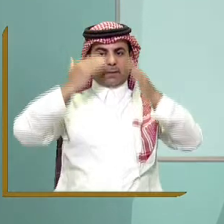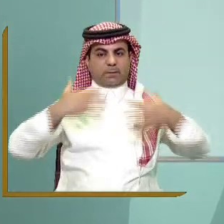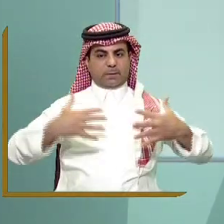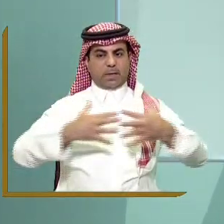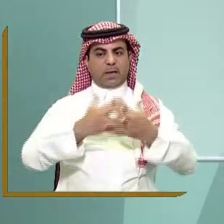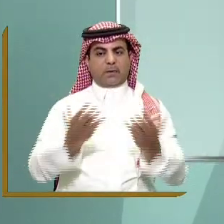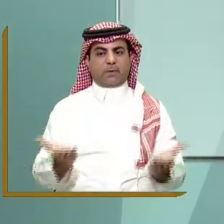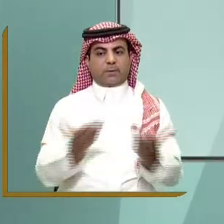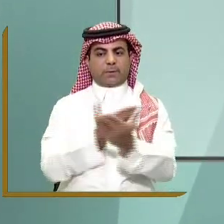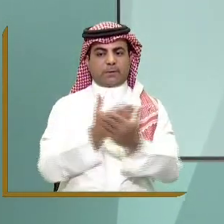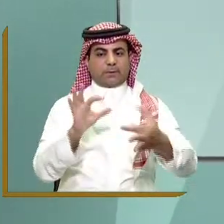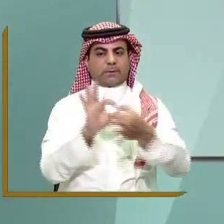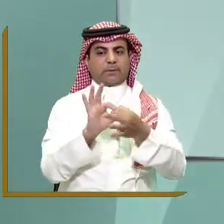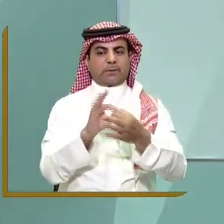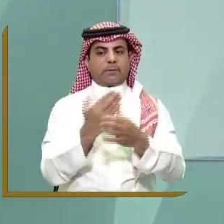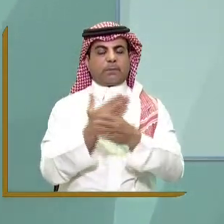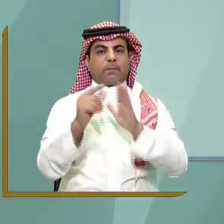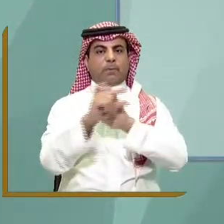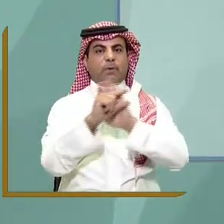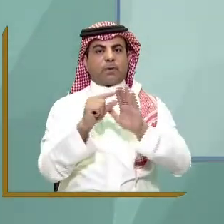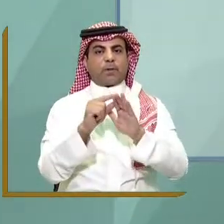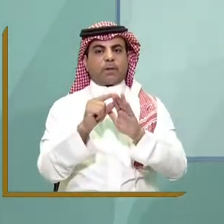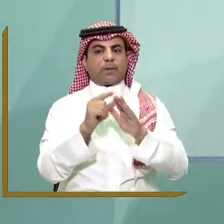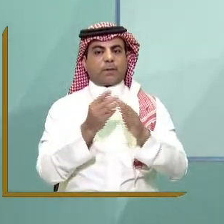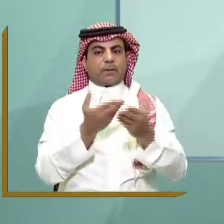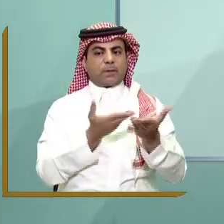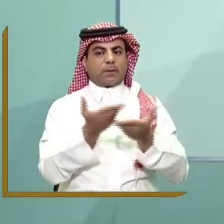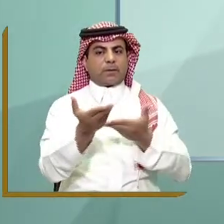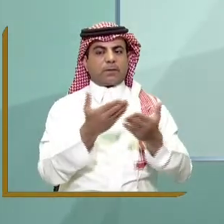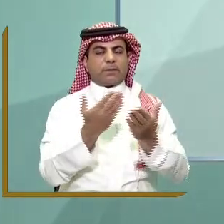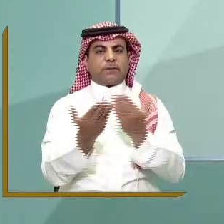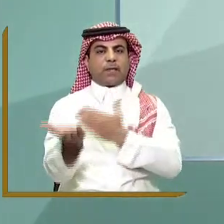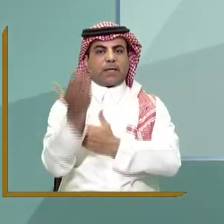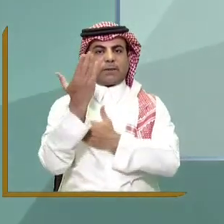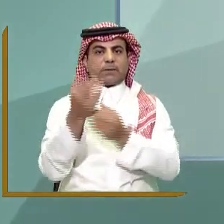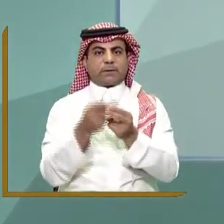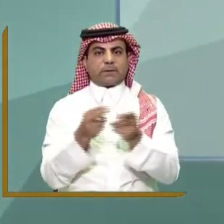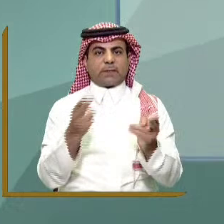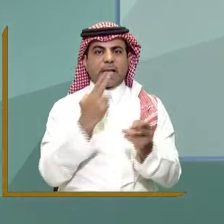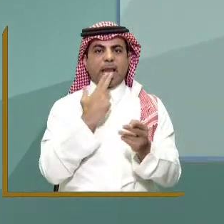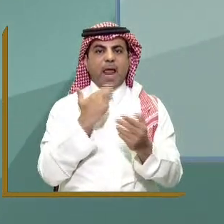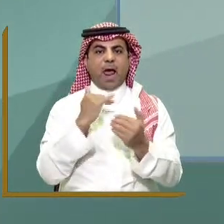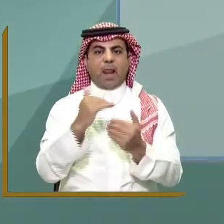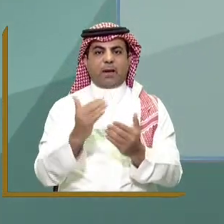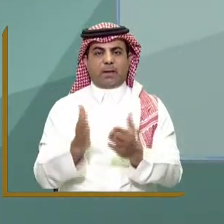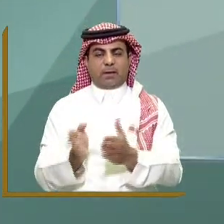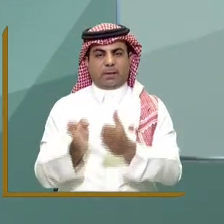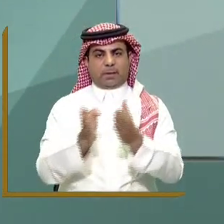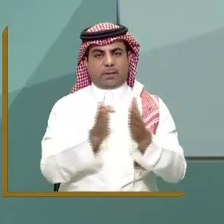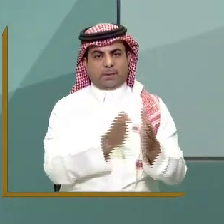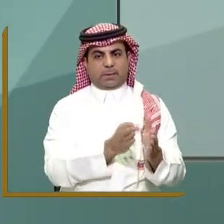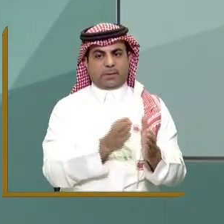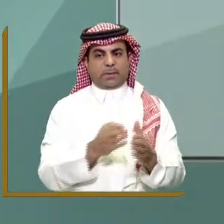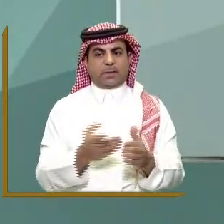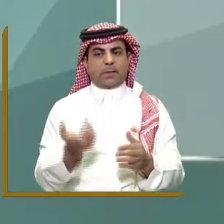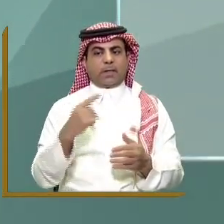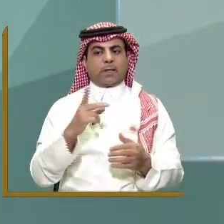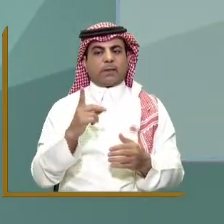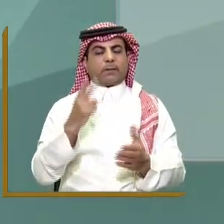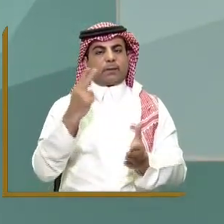مذكرة تعاون في مجال الاعتراف المتبادل بشهادات الحلال للمنتجات المحلية.